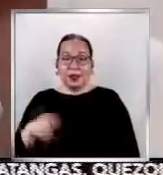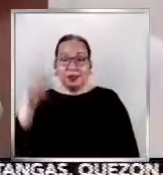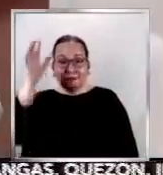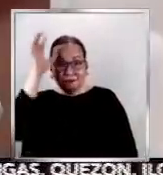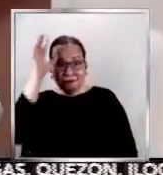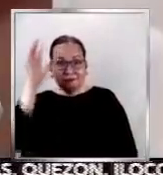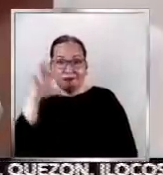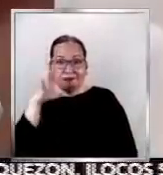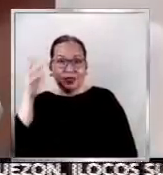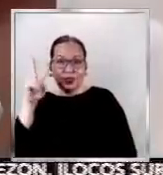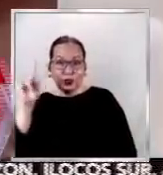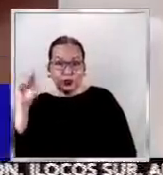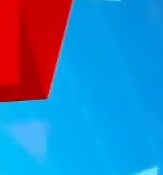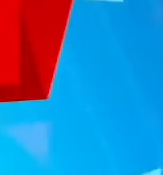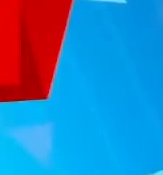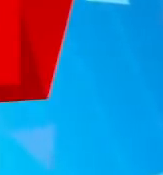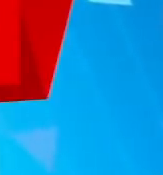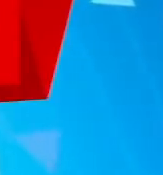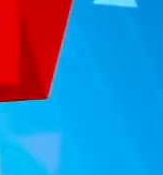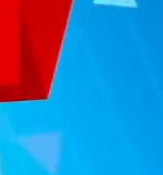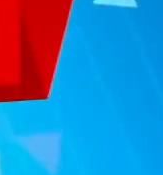the beach.